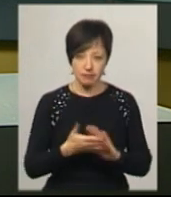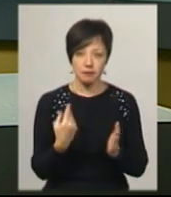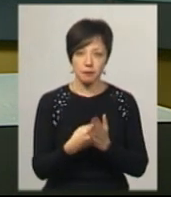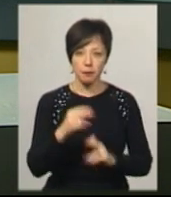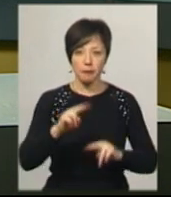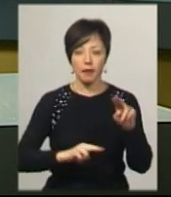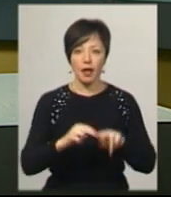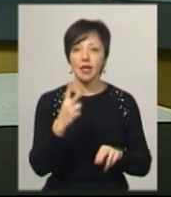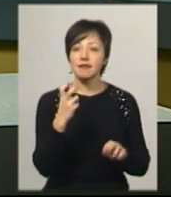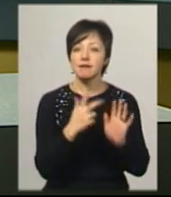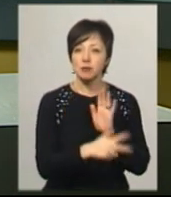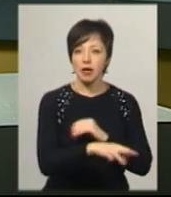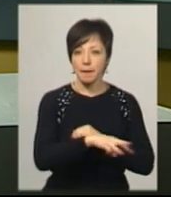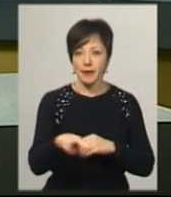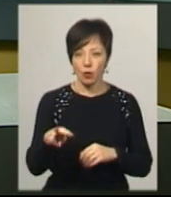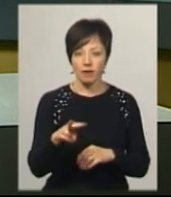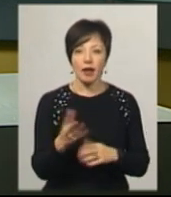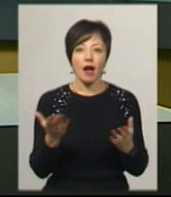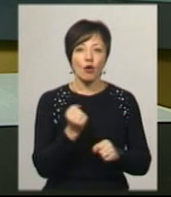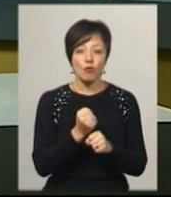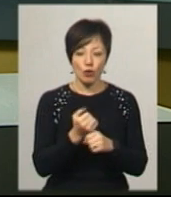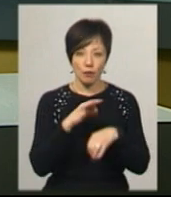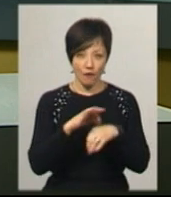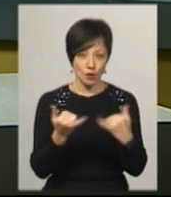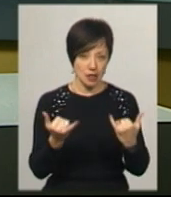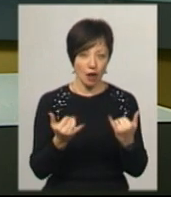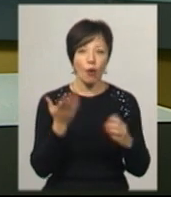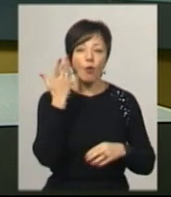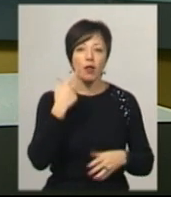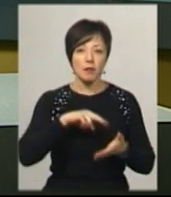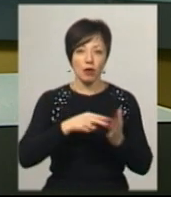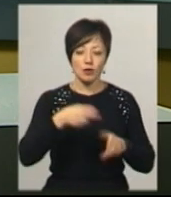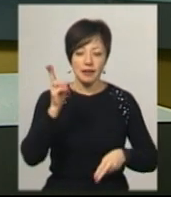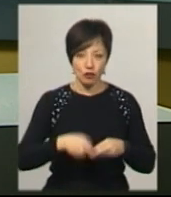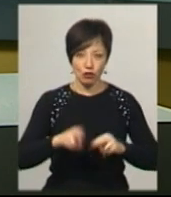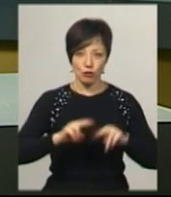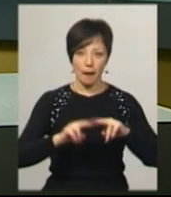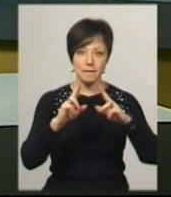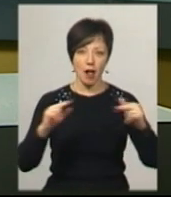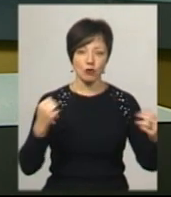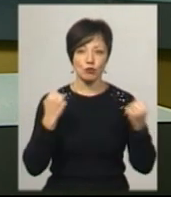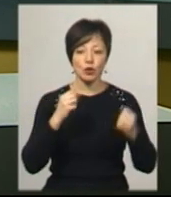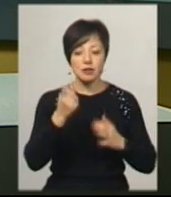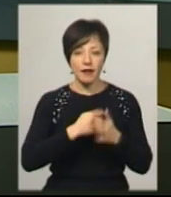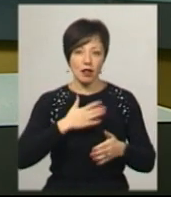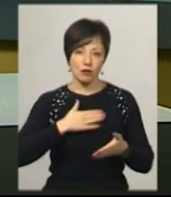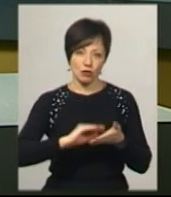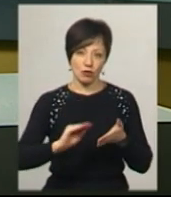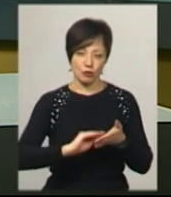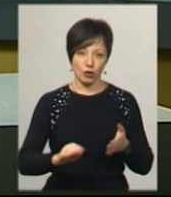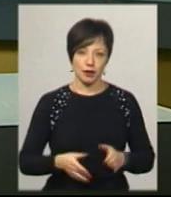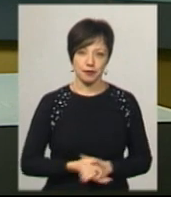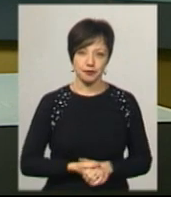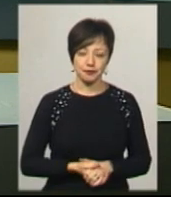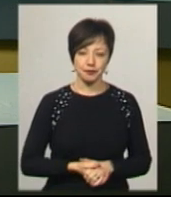будівництва складає 280 мільйонів. Які роботи ведуться зараз та коли планують завершити будівництво Палацу спорту, дізнавалась моя колега Леся